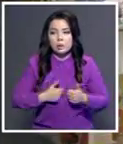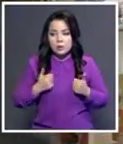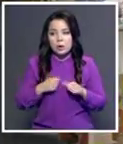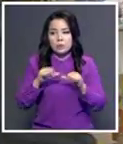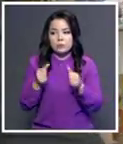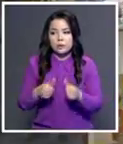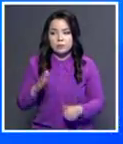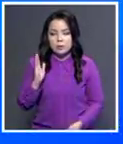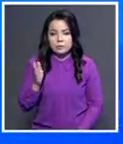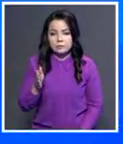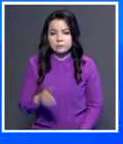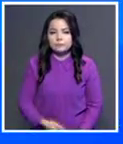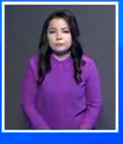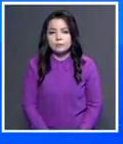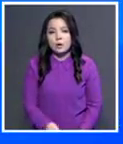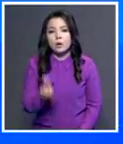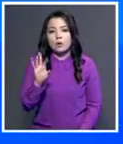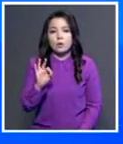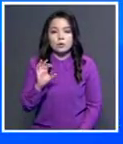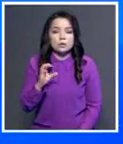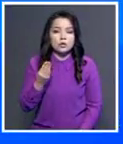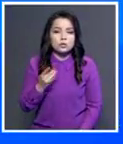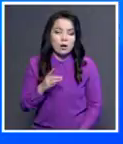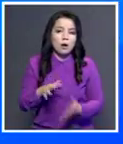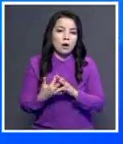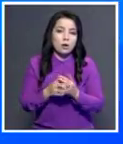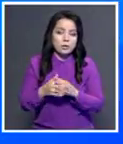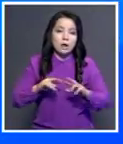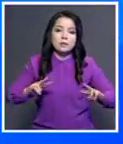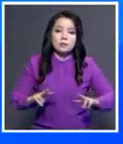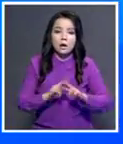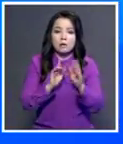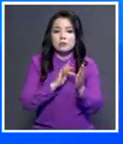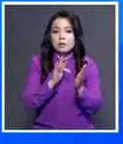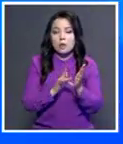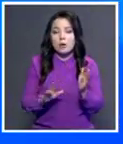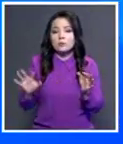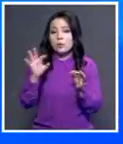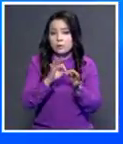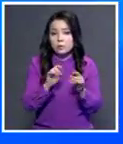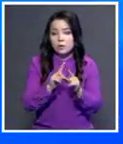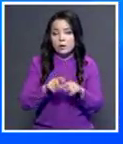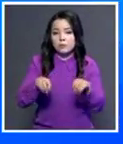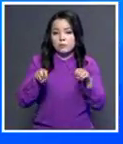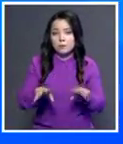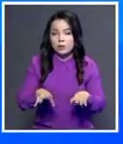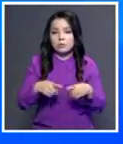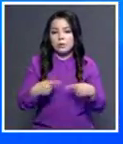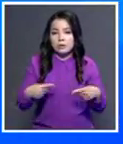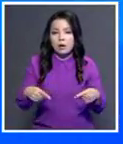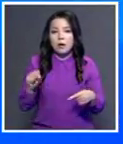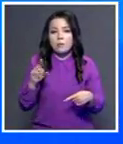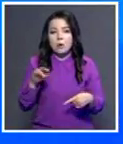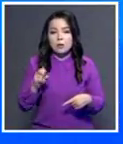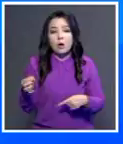ұйымдастырып жатырмыз. Қосшы ауылы Астана қаласына қосылса да елді мекендегі мәселелер бірден шешіліп кетпейді. Ақмола облысының